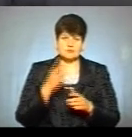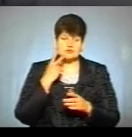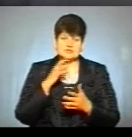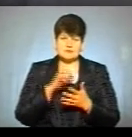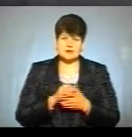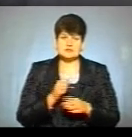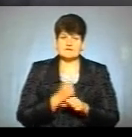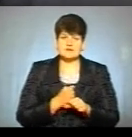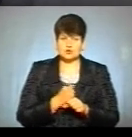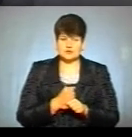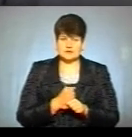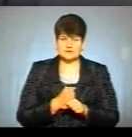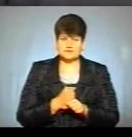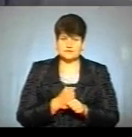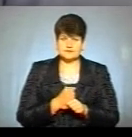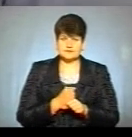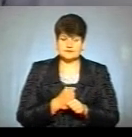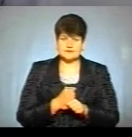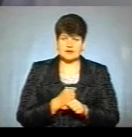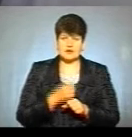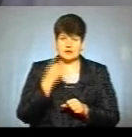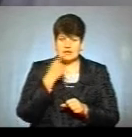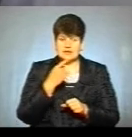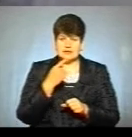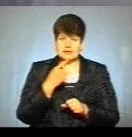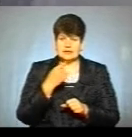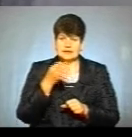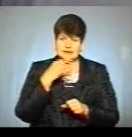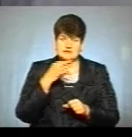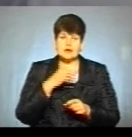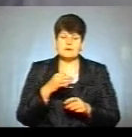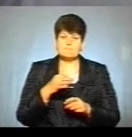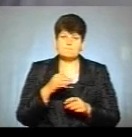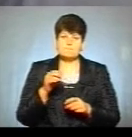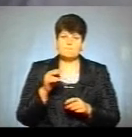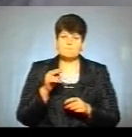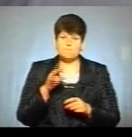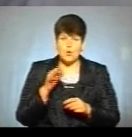виготовленням лікарських засобів по індивідуальній рецептурі лікарів.